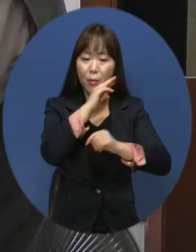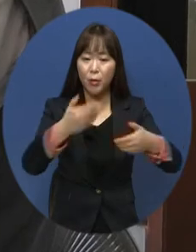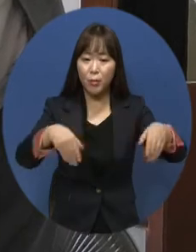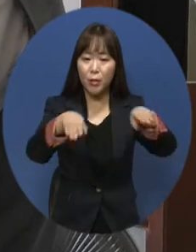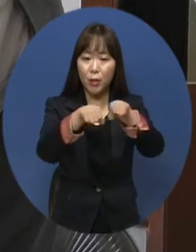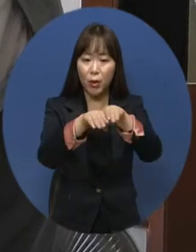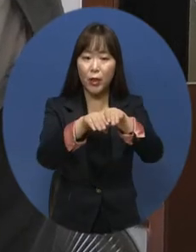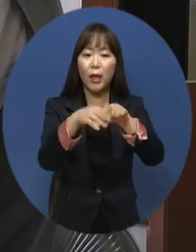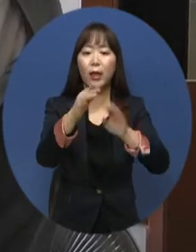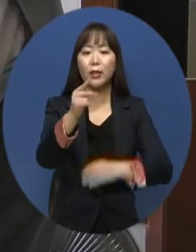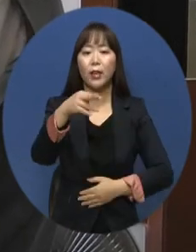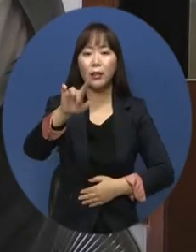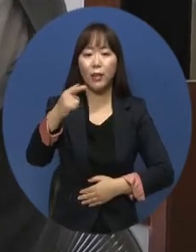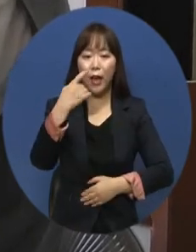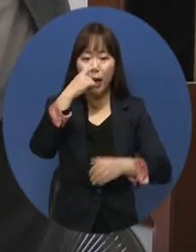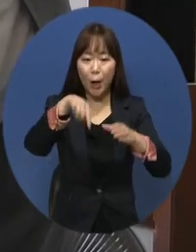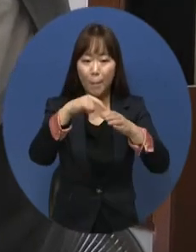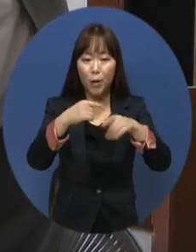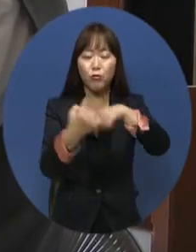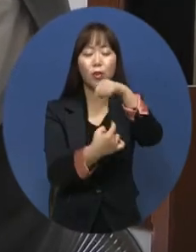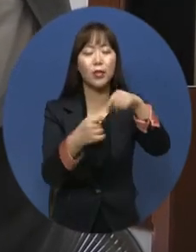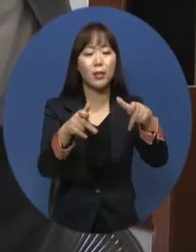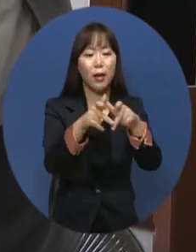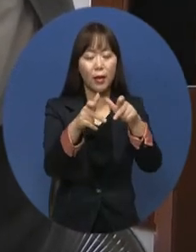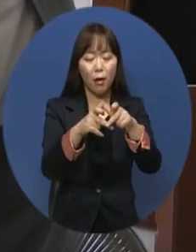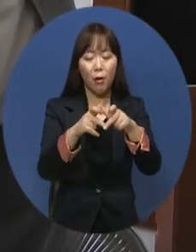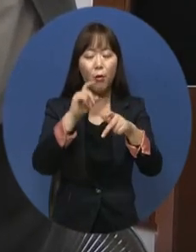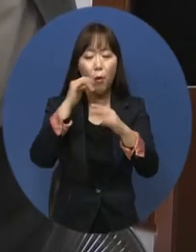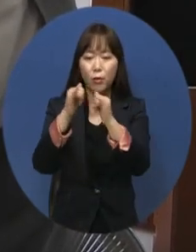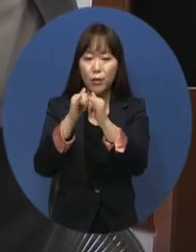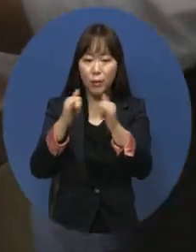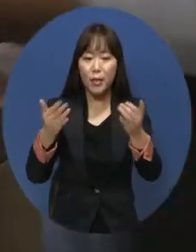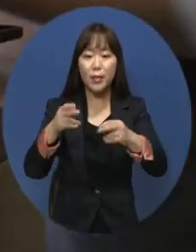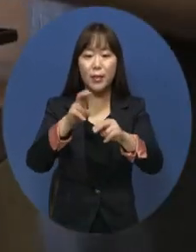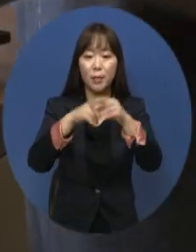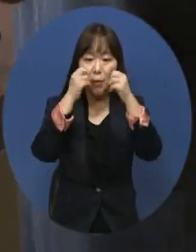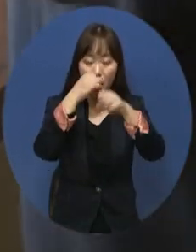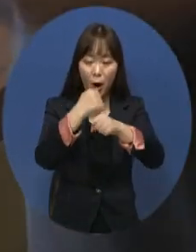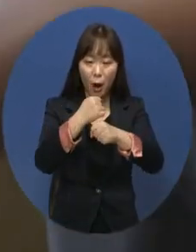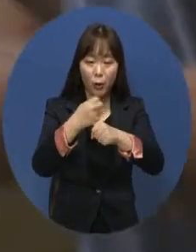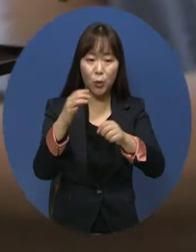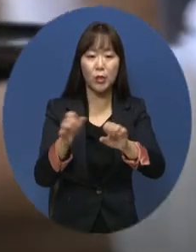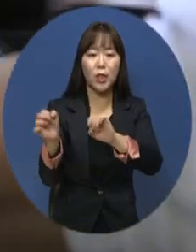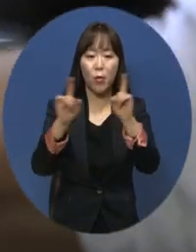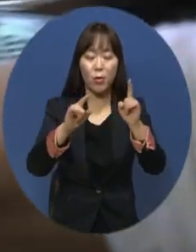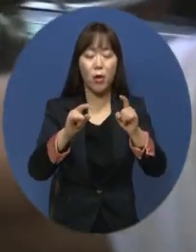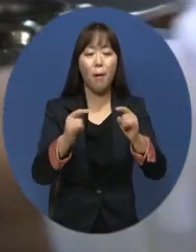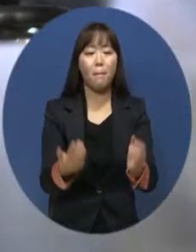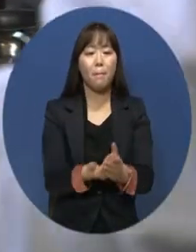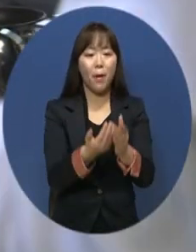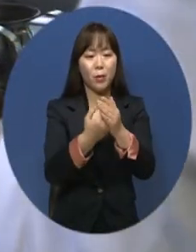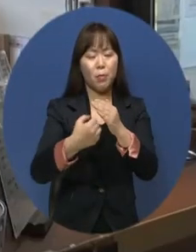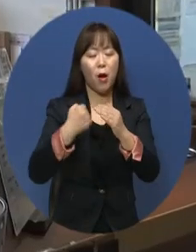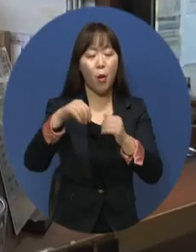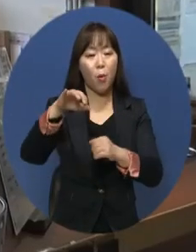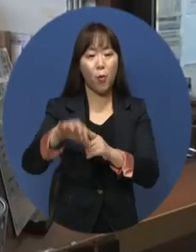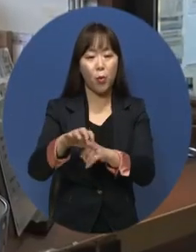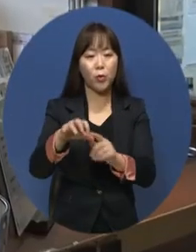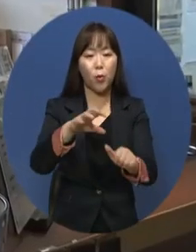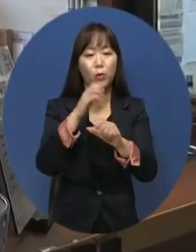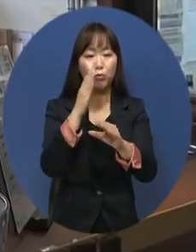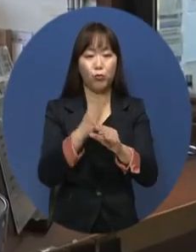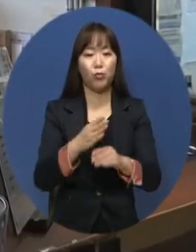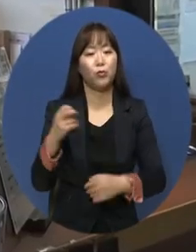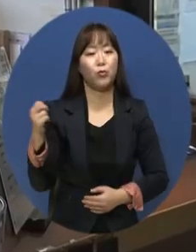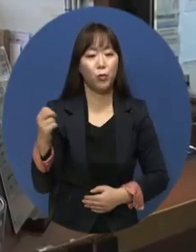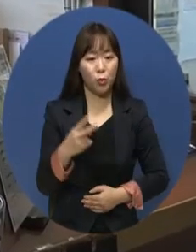편의시설인 탄탄카페를 운영해 장애인 및 취약계층의 일자리 창출과 재활 및 성장 동력 공간으로 활용되고